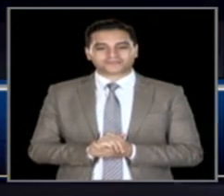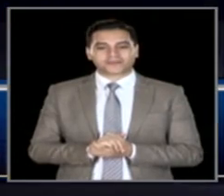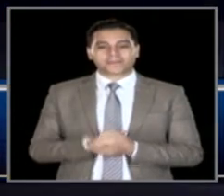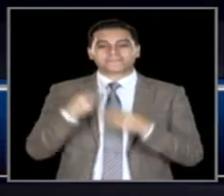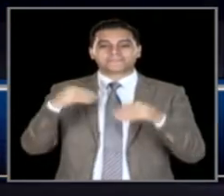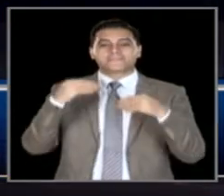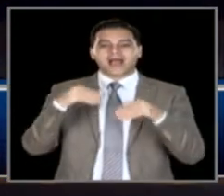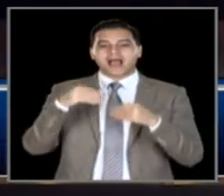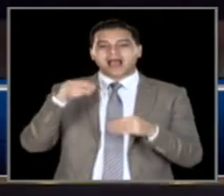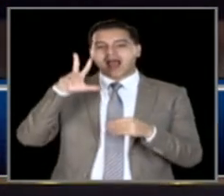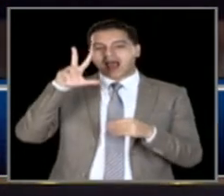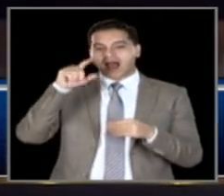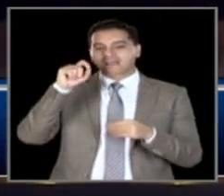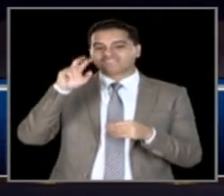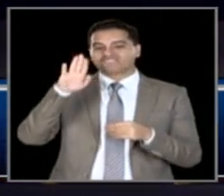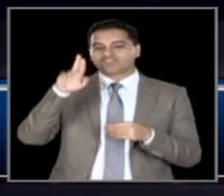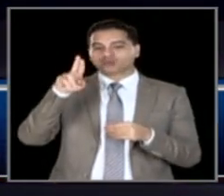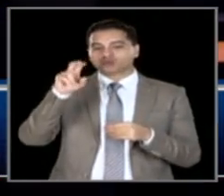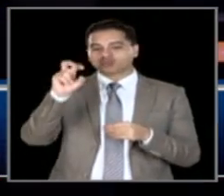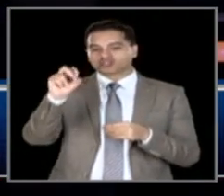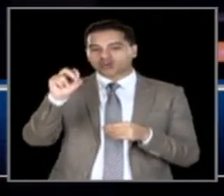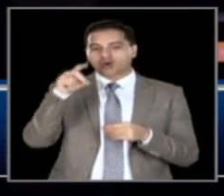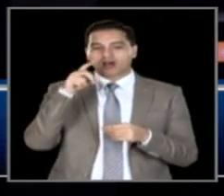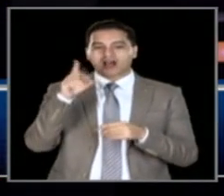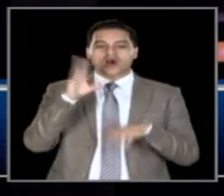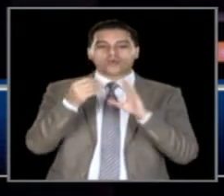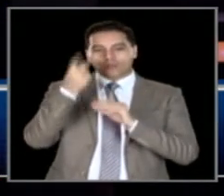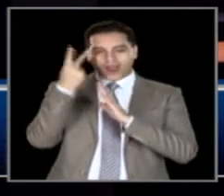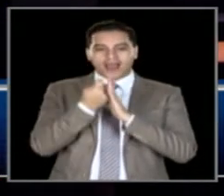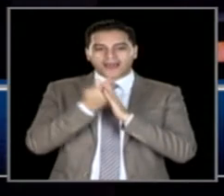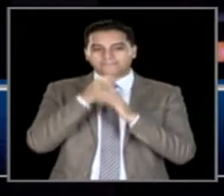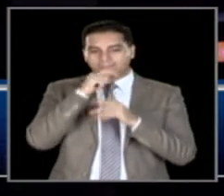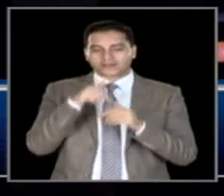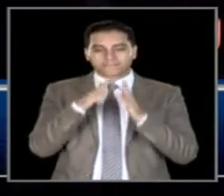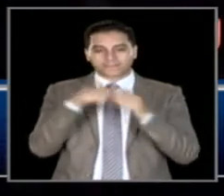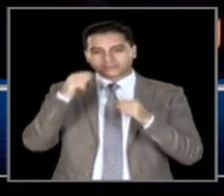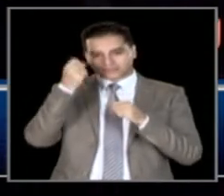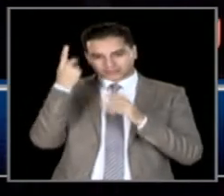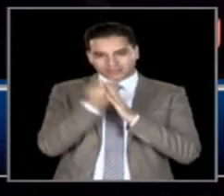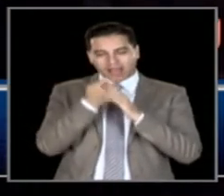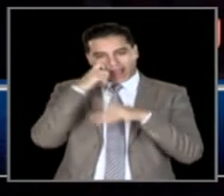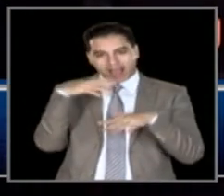بائع الفستق هي رواية الكاتبة مصرية معاصرة، فمن هي؟